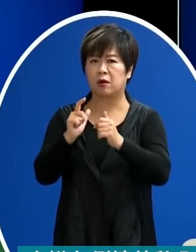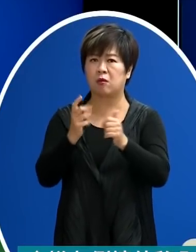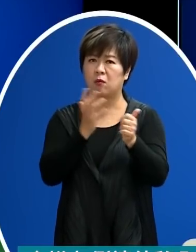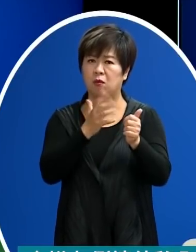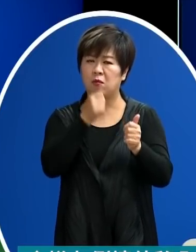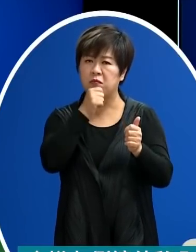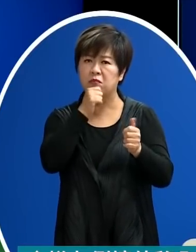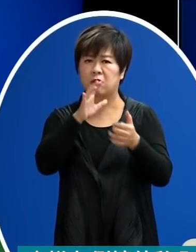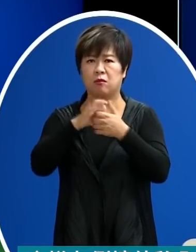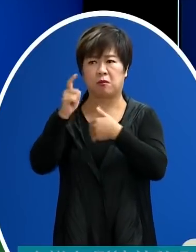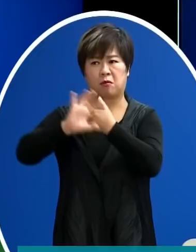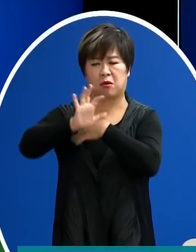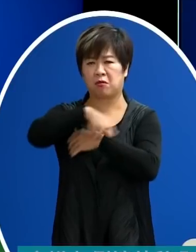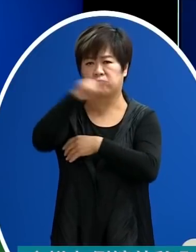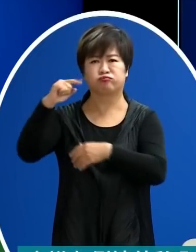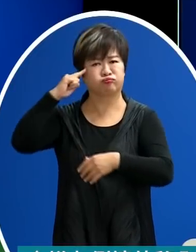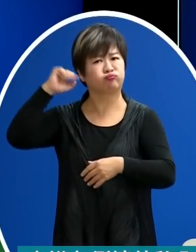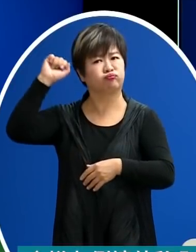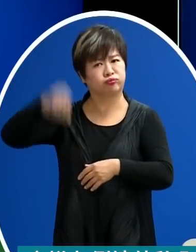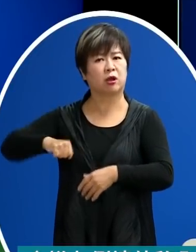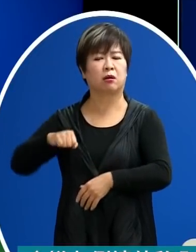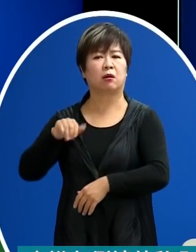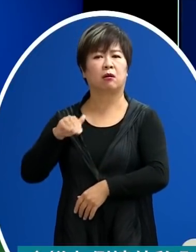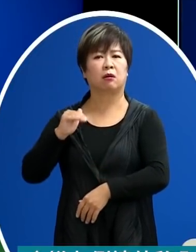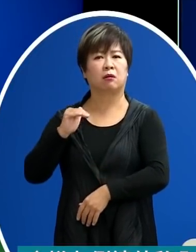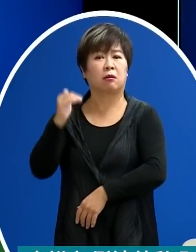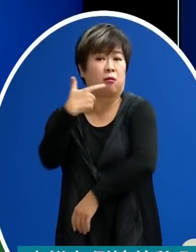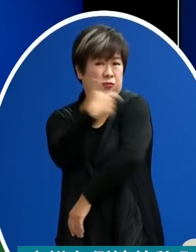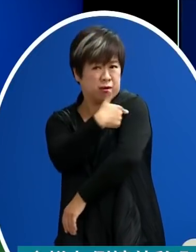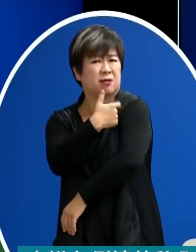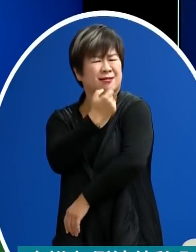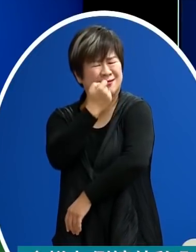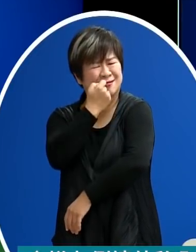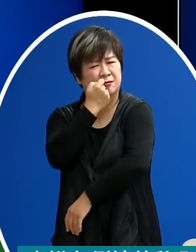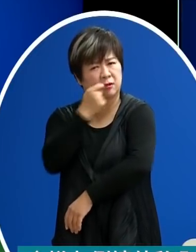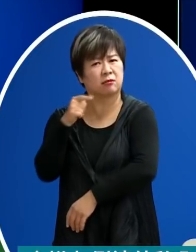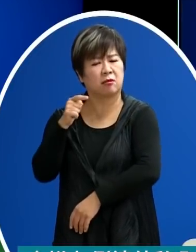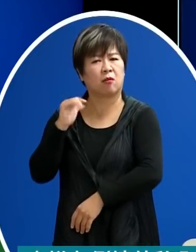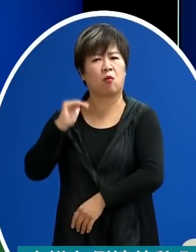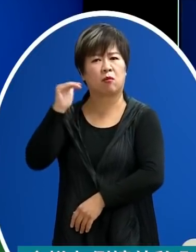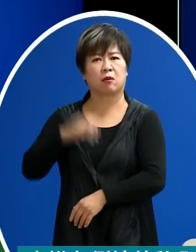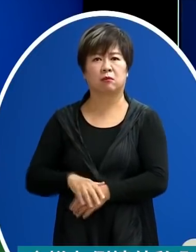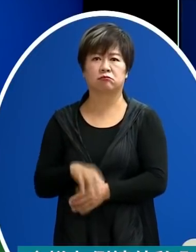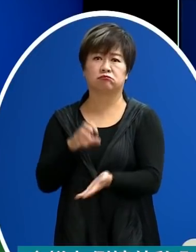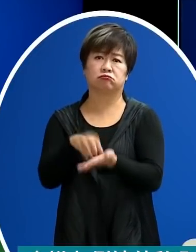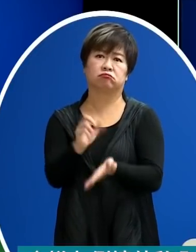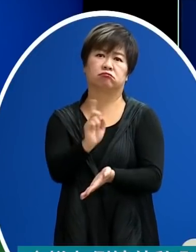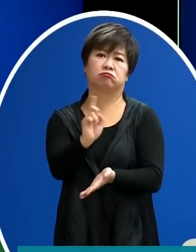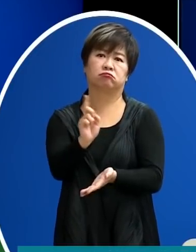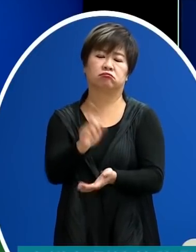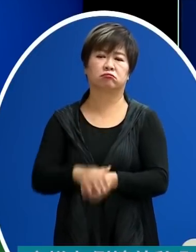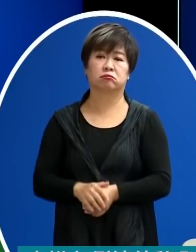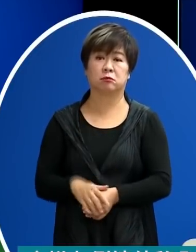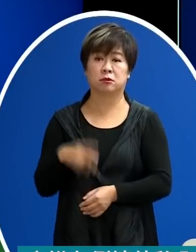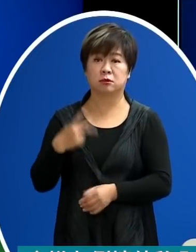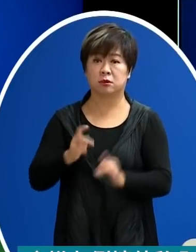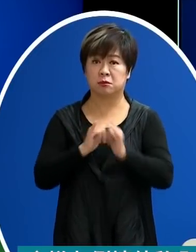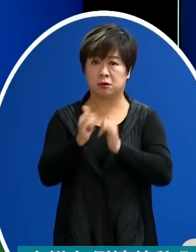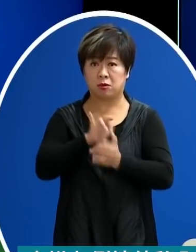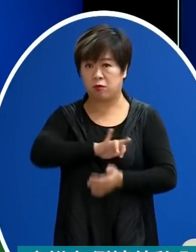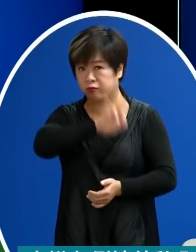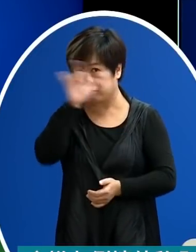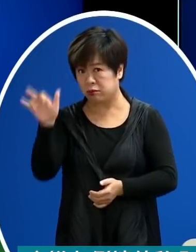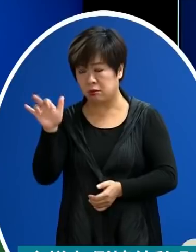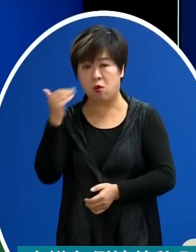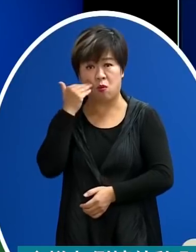高端获得国际认证的可能性高，那民众想问问看有什么样具体的证据？那是不是有现在有这个民众可以出